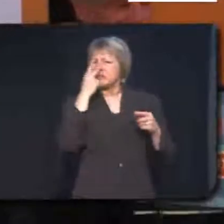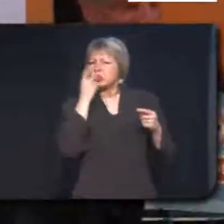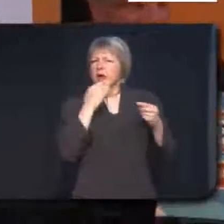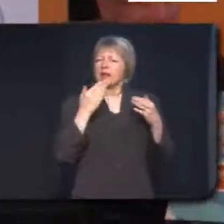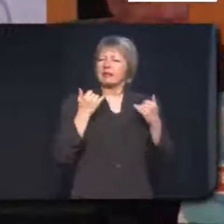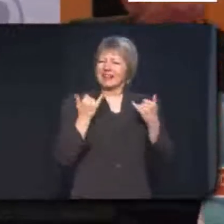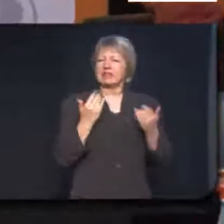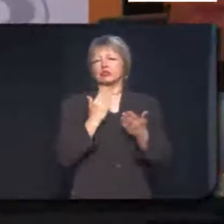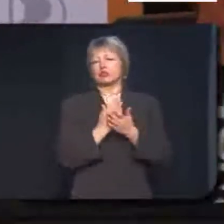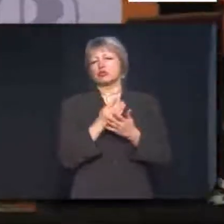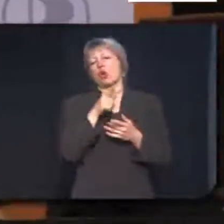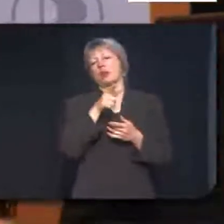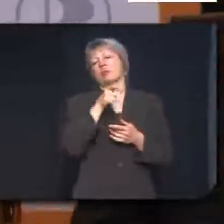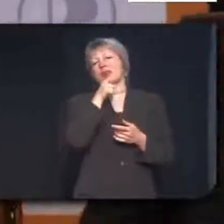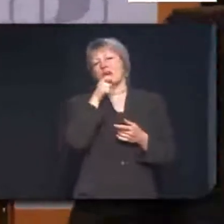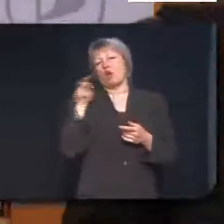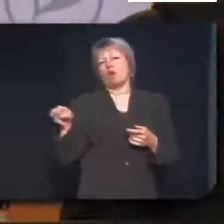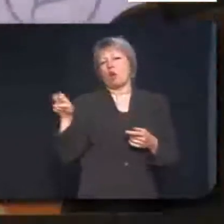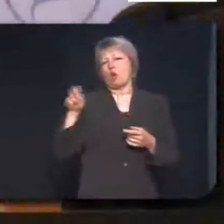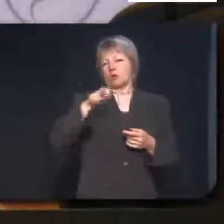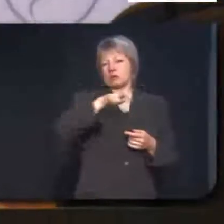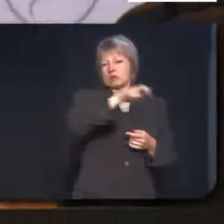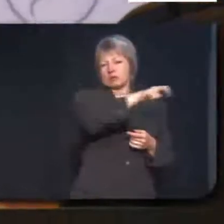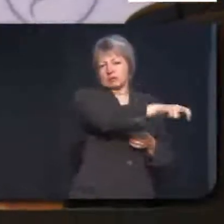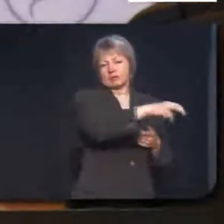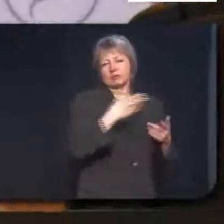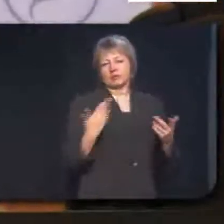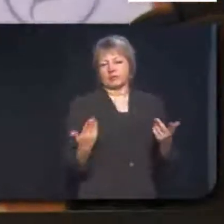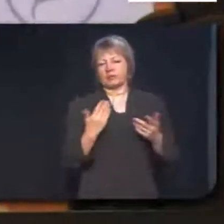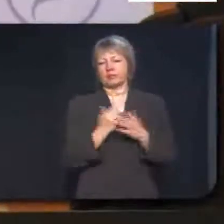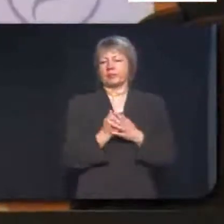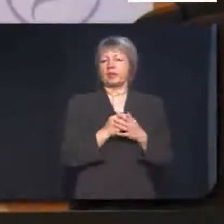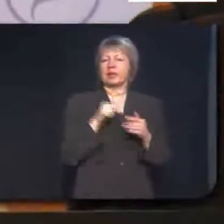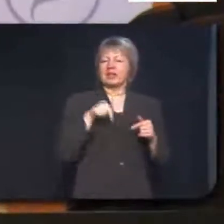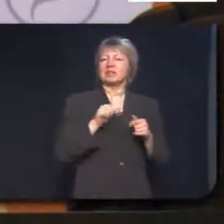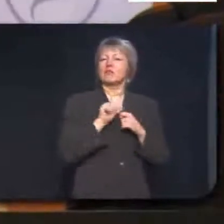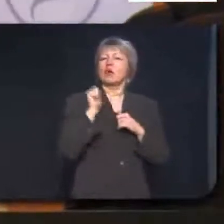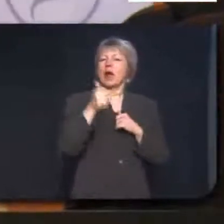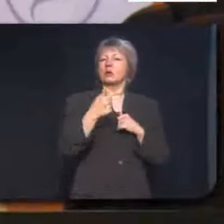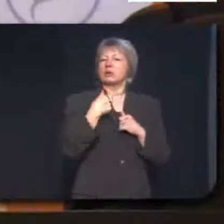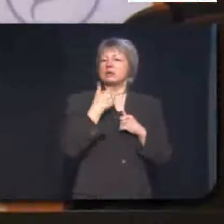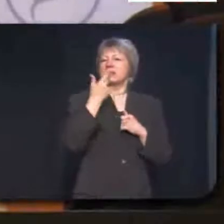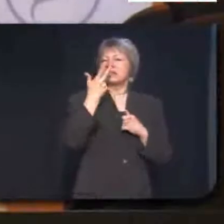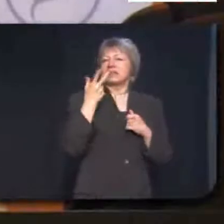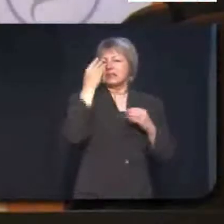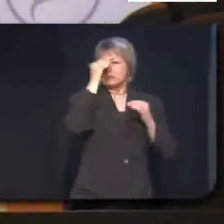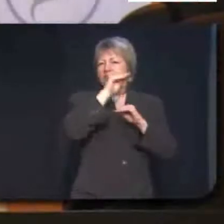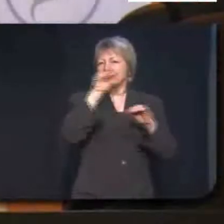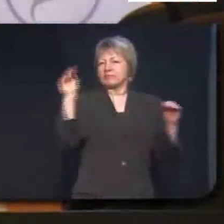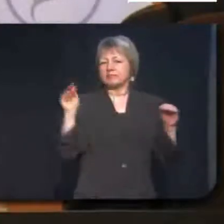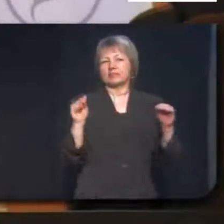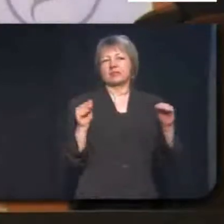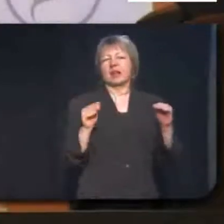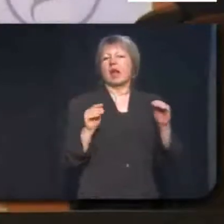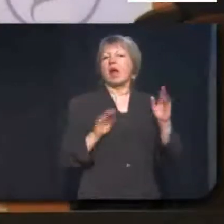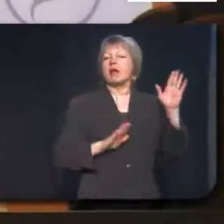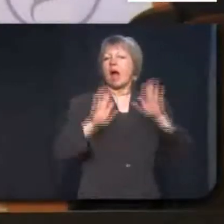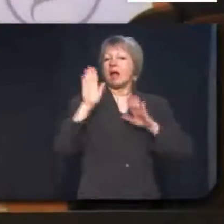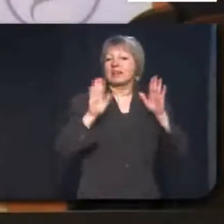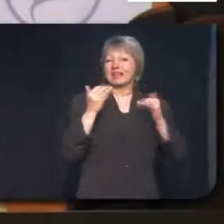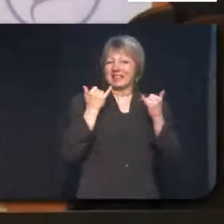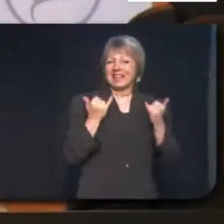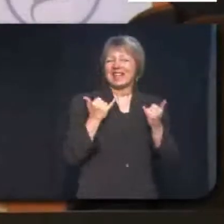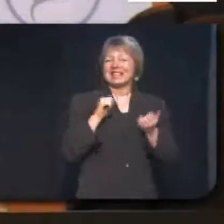gehen bis das geschehen ist habe ich ein zwei Durchsagen ganz wichtig alle Kandidaten treffen sich bitte jetzt im